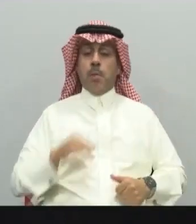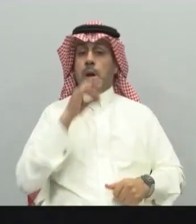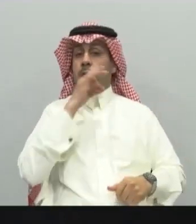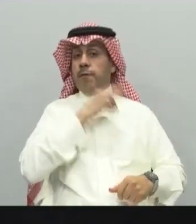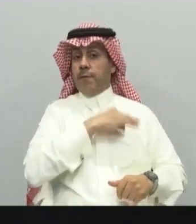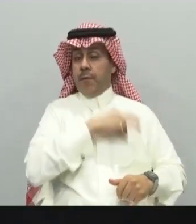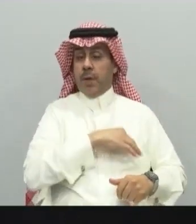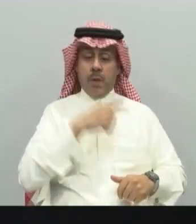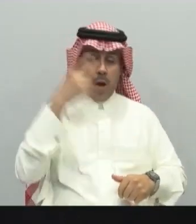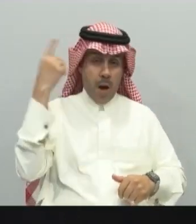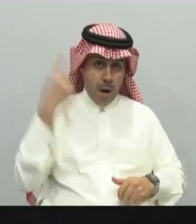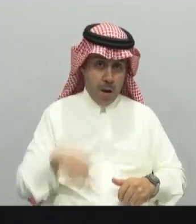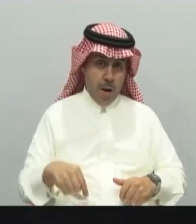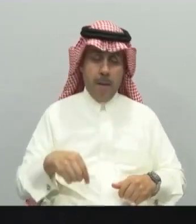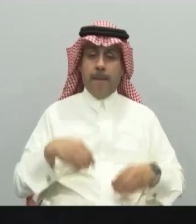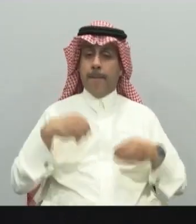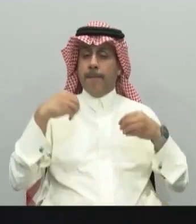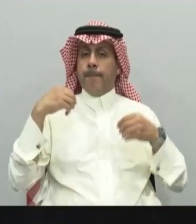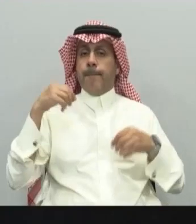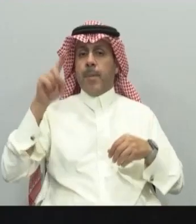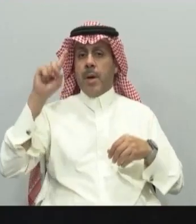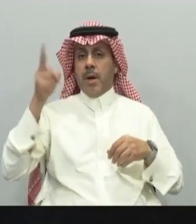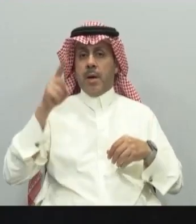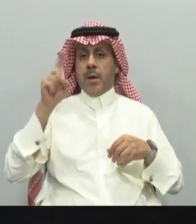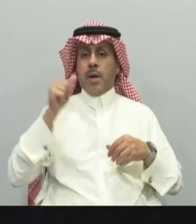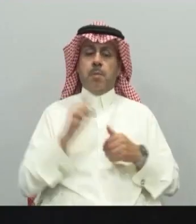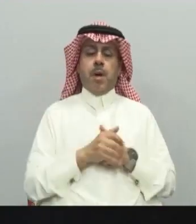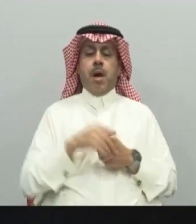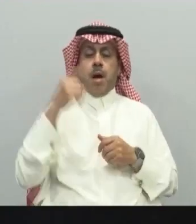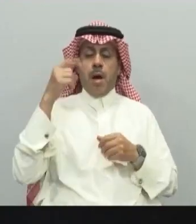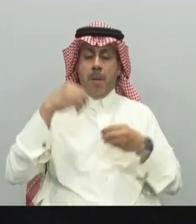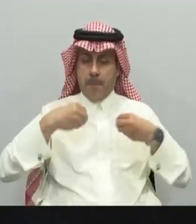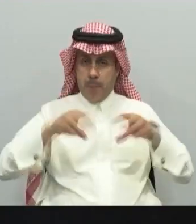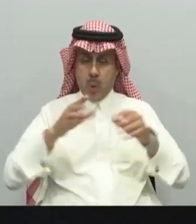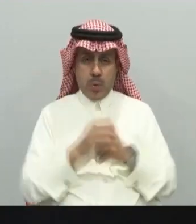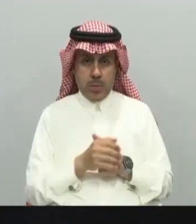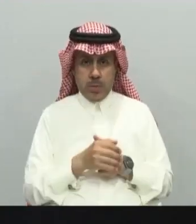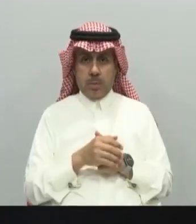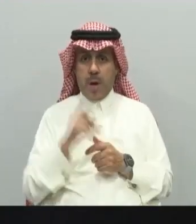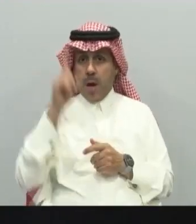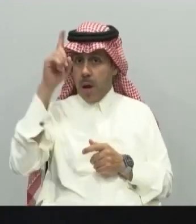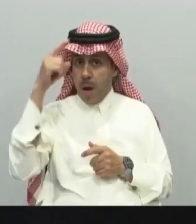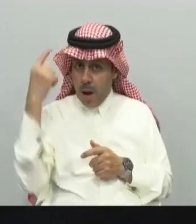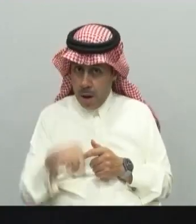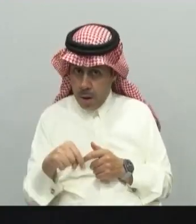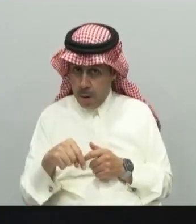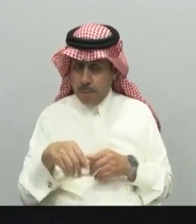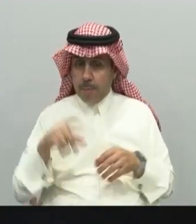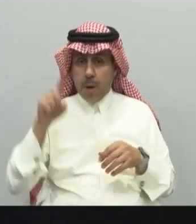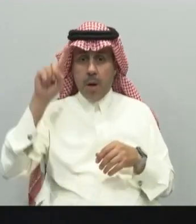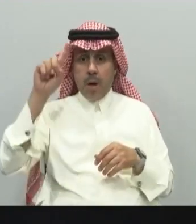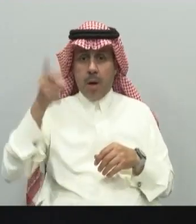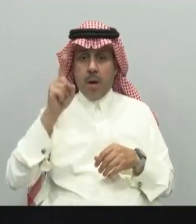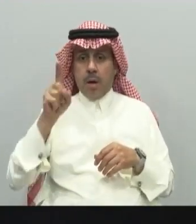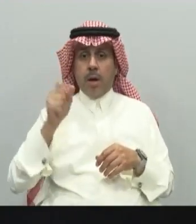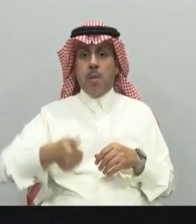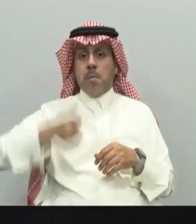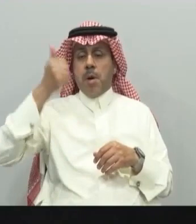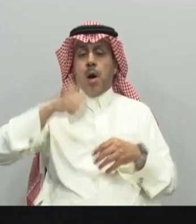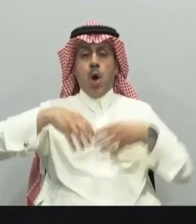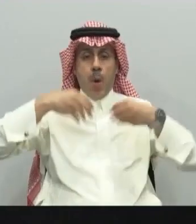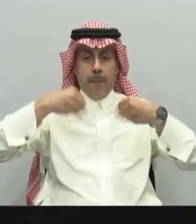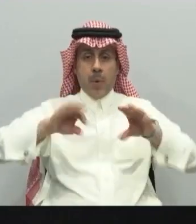تحريم ربى البيوع لماذا حرم الله هذا النوع من انواع الربا فيقف على هذه